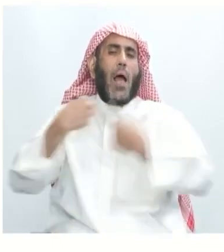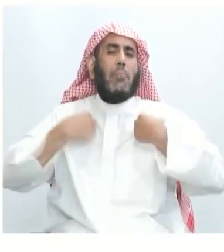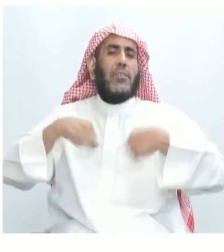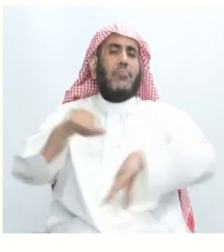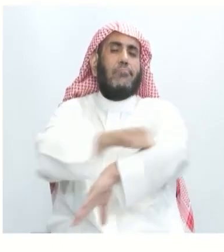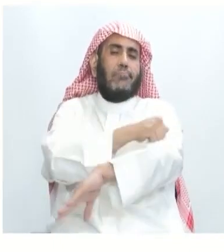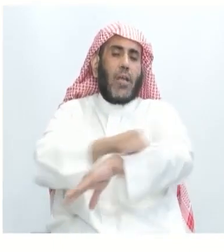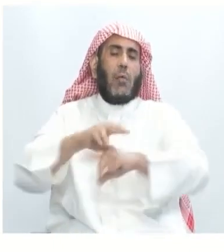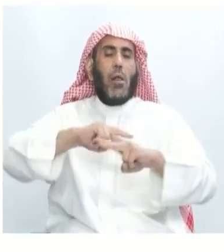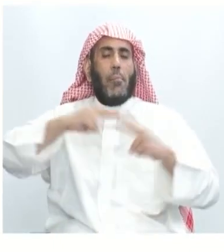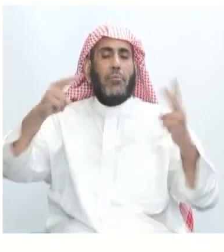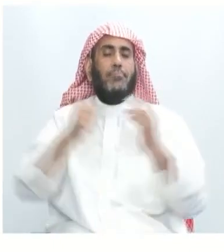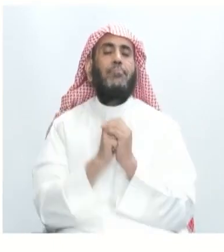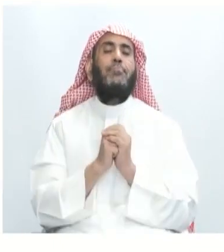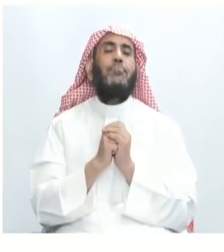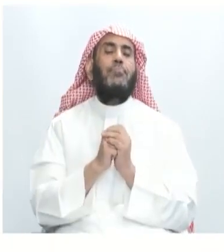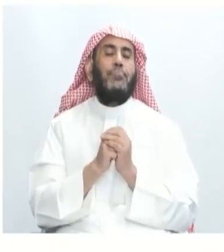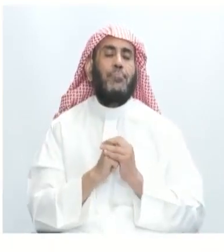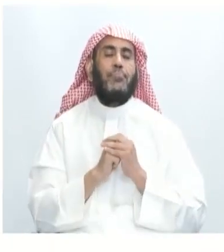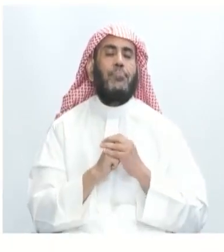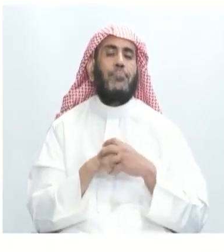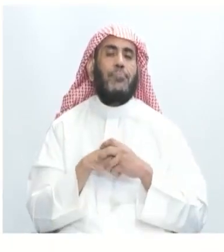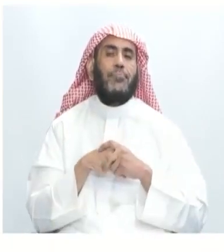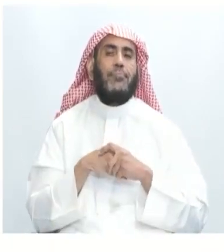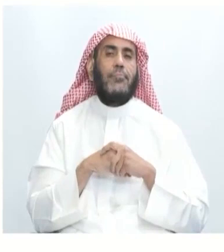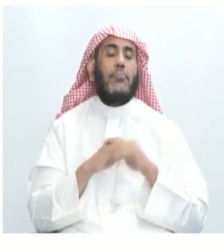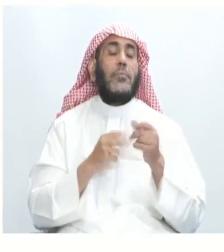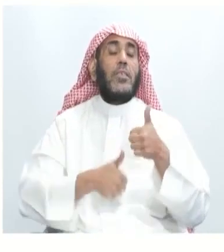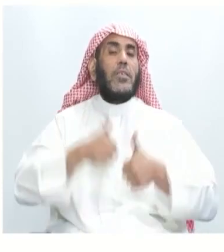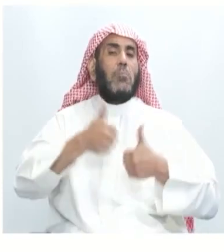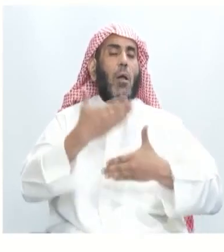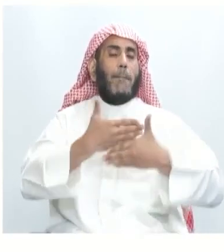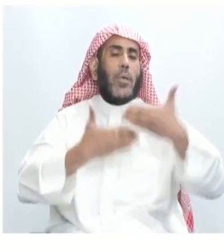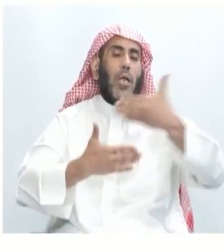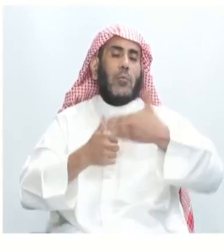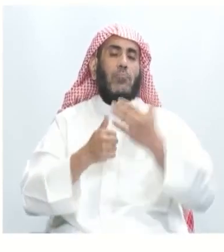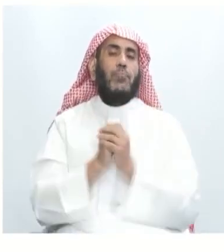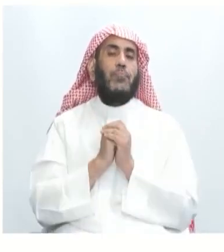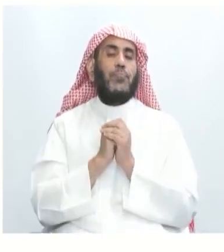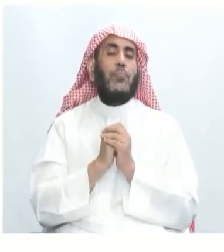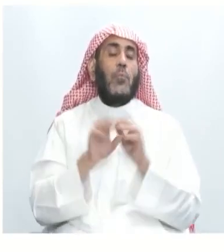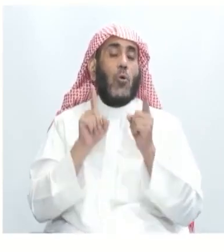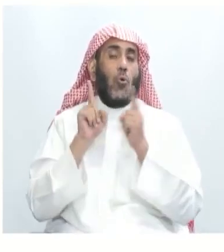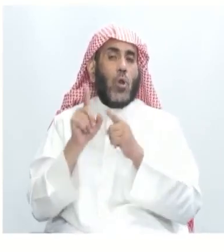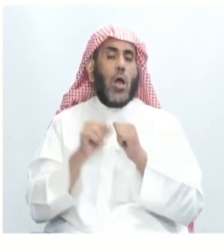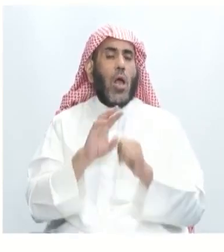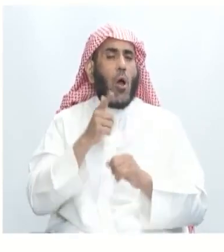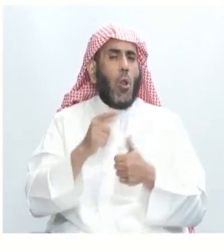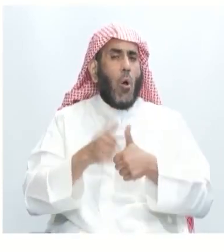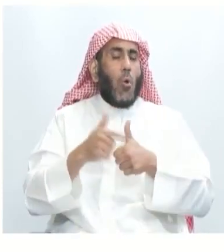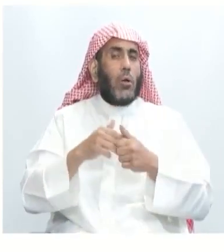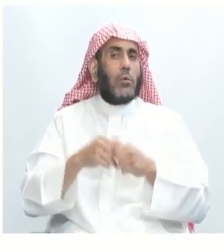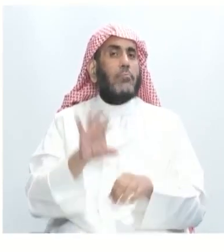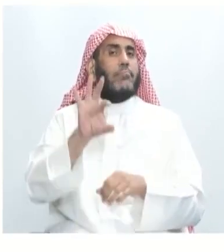تستخدم في كي الملابس اختبار بنائي هنا يقول اولا